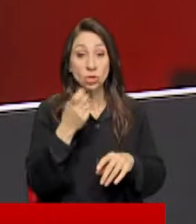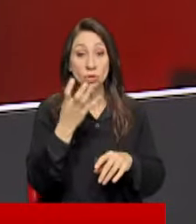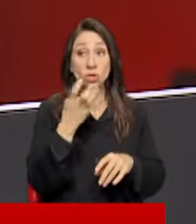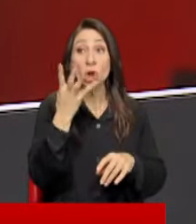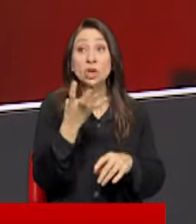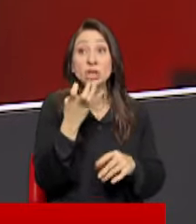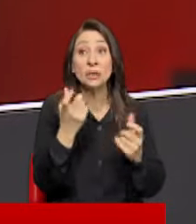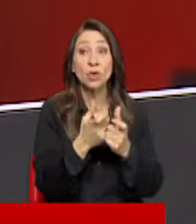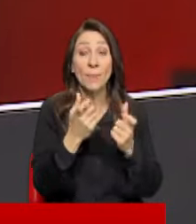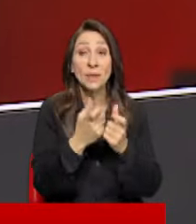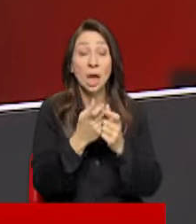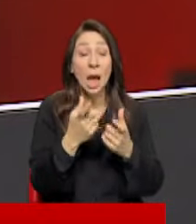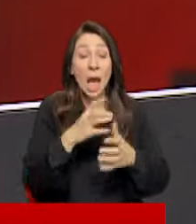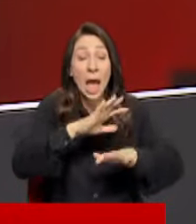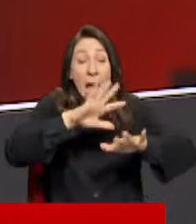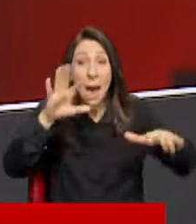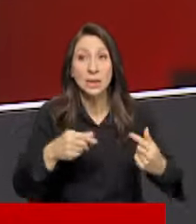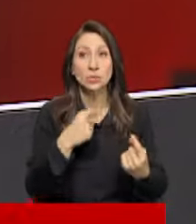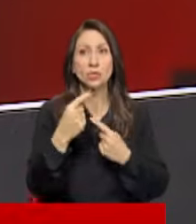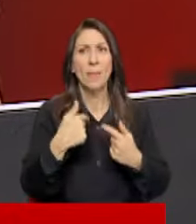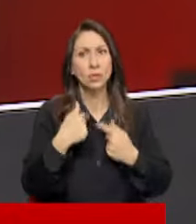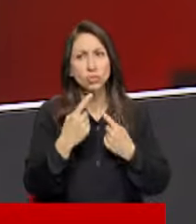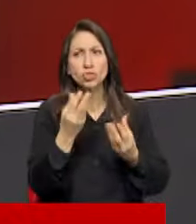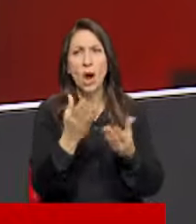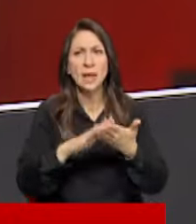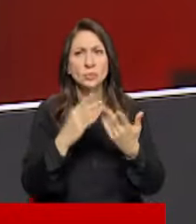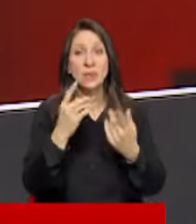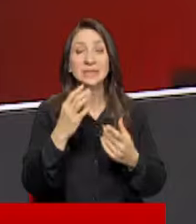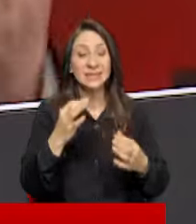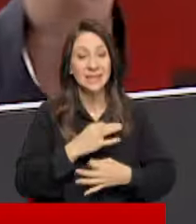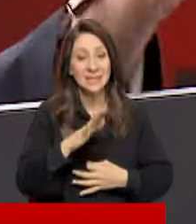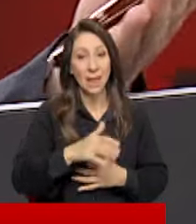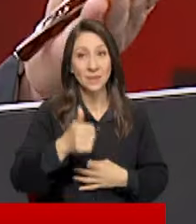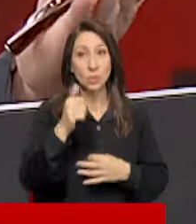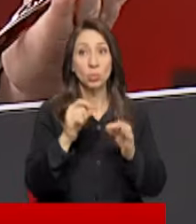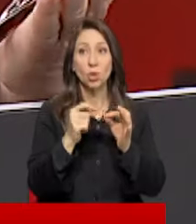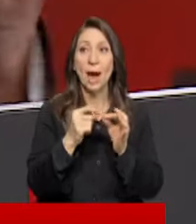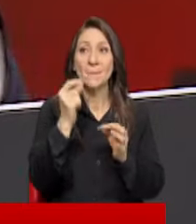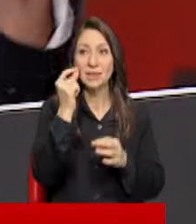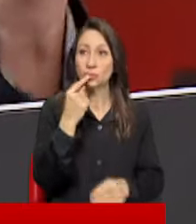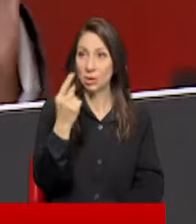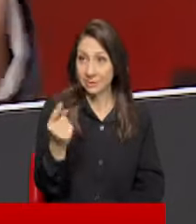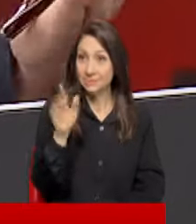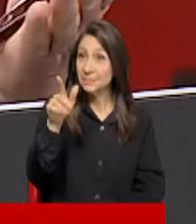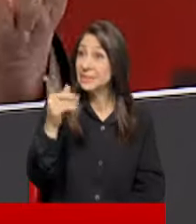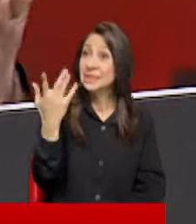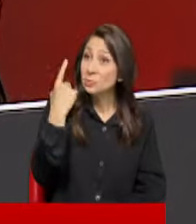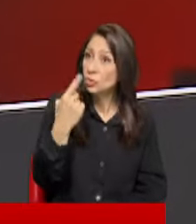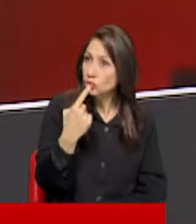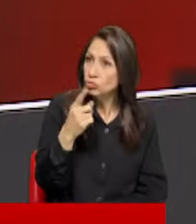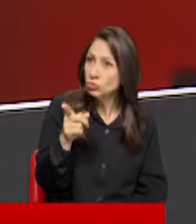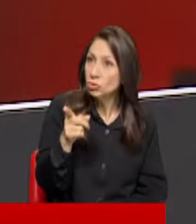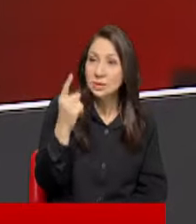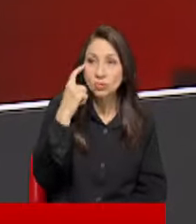saate yakın sürdü toplantı. Evet. Herkes konuştu. Ben konuştum birçok. Sayın Genel Başkanımız Burak Bey'e söz verdi. Dedi ki siz dedi, konuştunuz mu